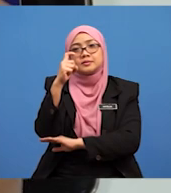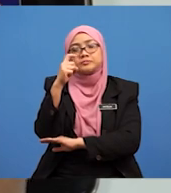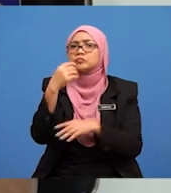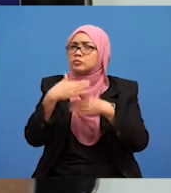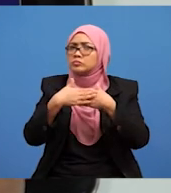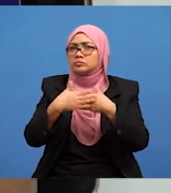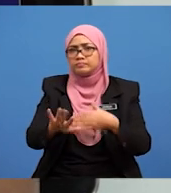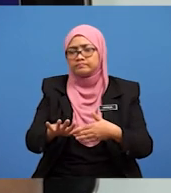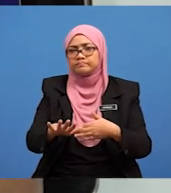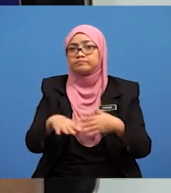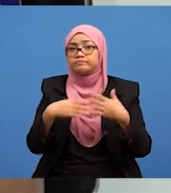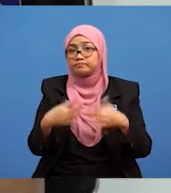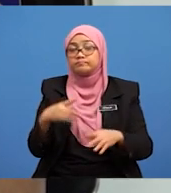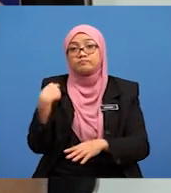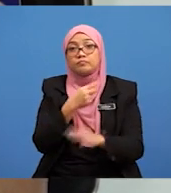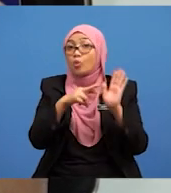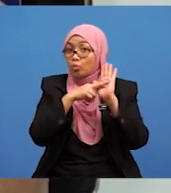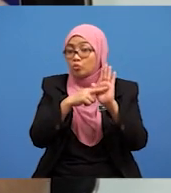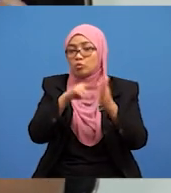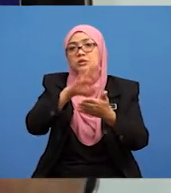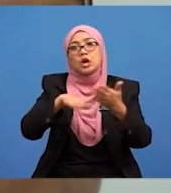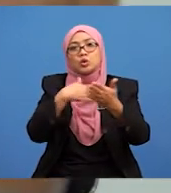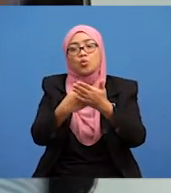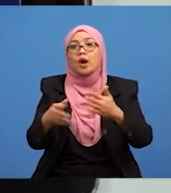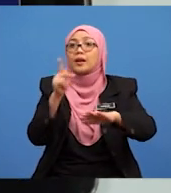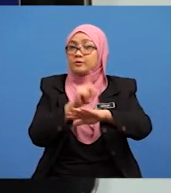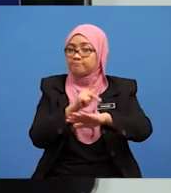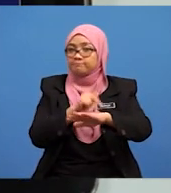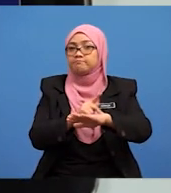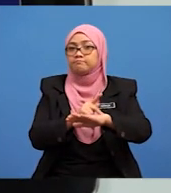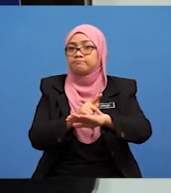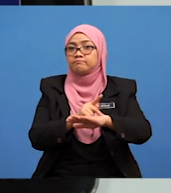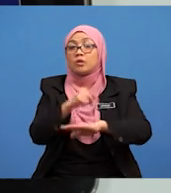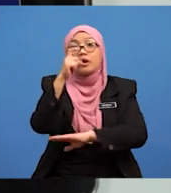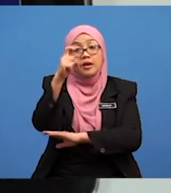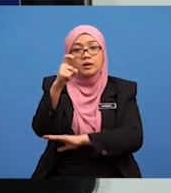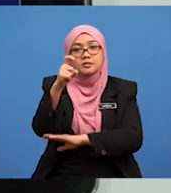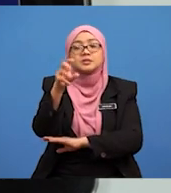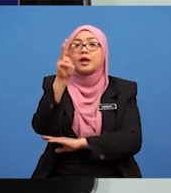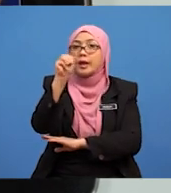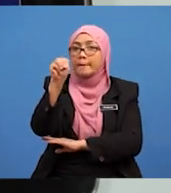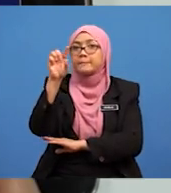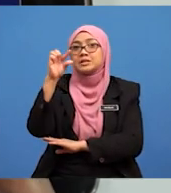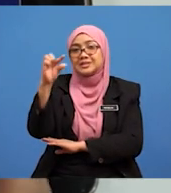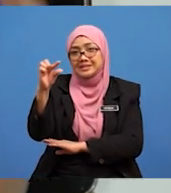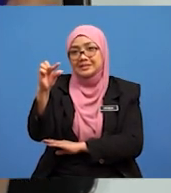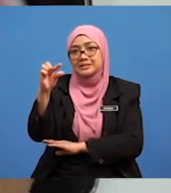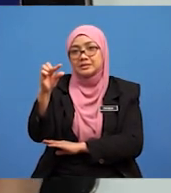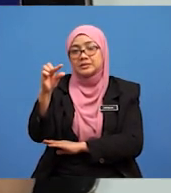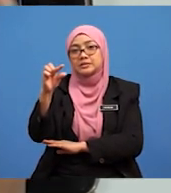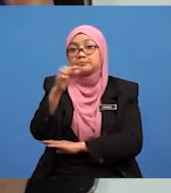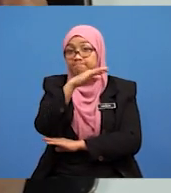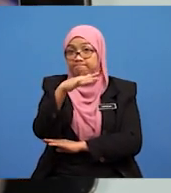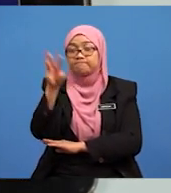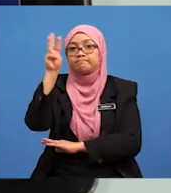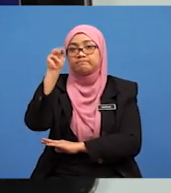Selepas kita merujuk jadual berkala, kita dapati bahawa X ialah magnesium. So,